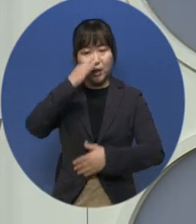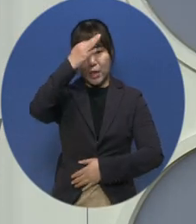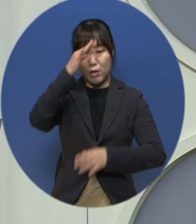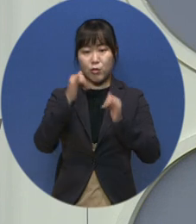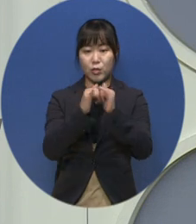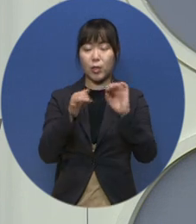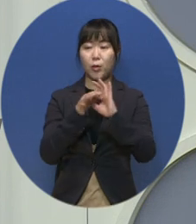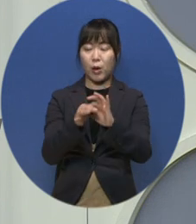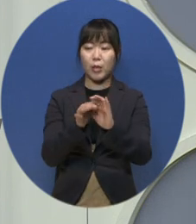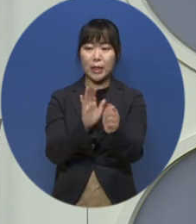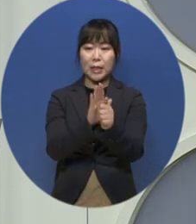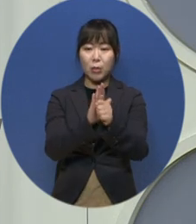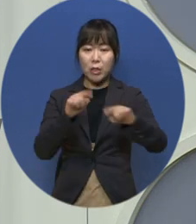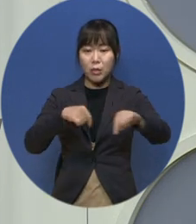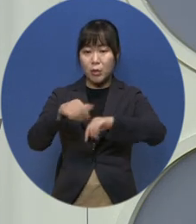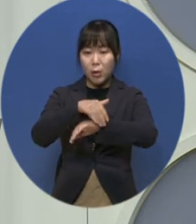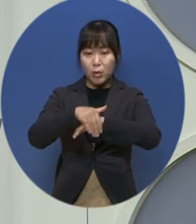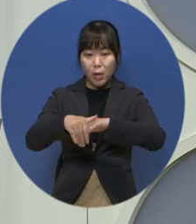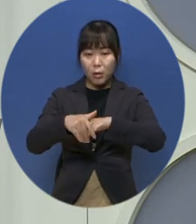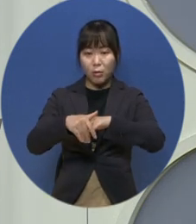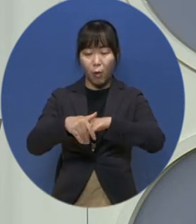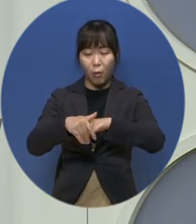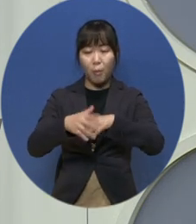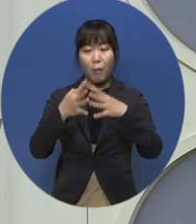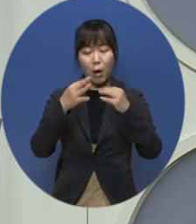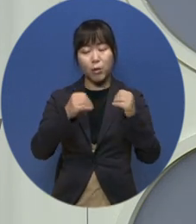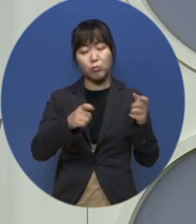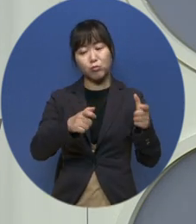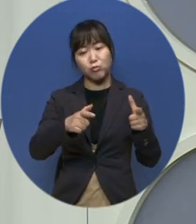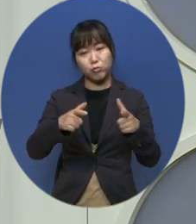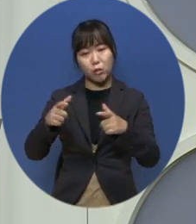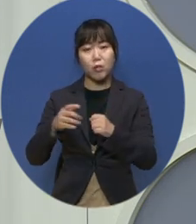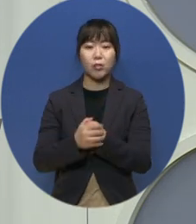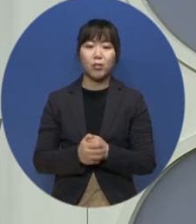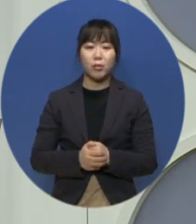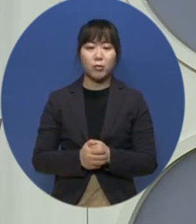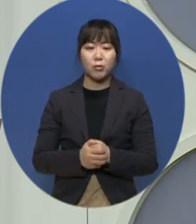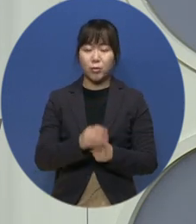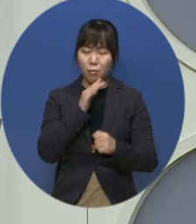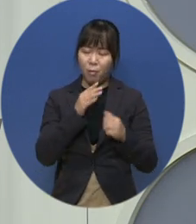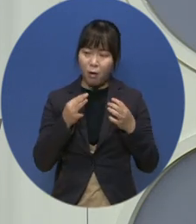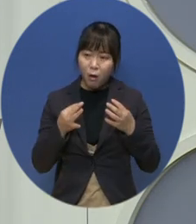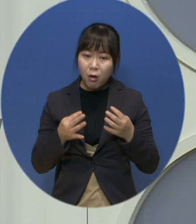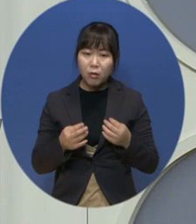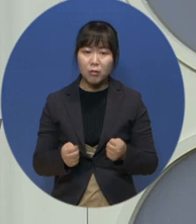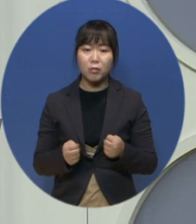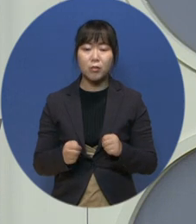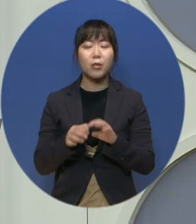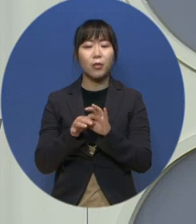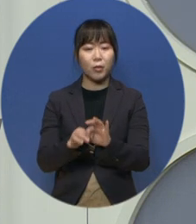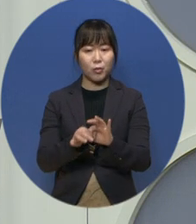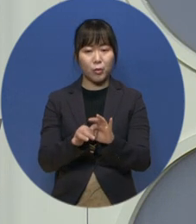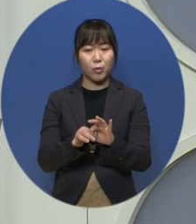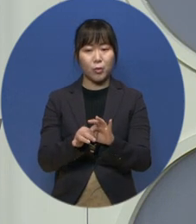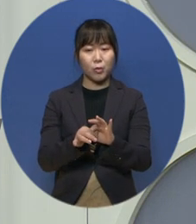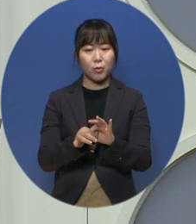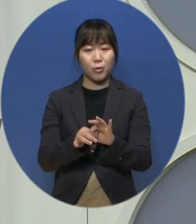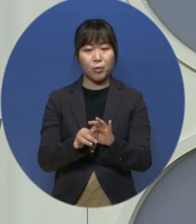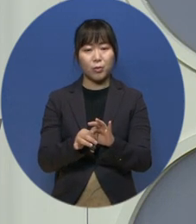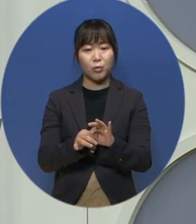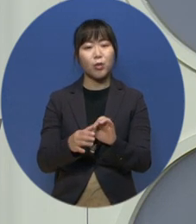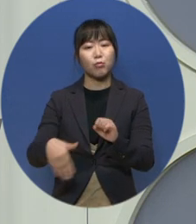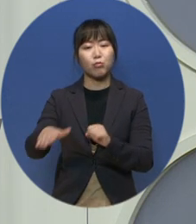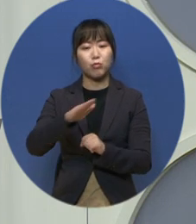대한 지원 정책은 많이 이루어지고 있는 것 같아요. 어떻게? 훨씬 많이. 그래서 그런 점에 있어서는